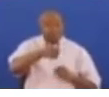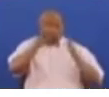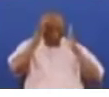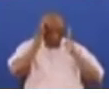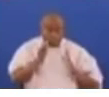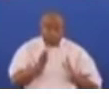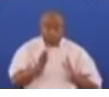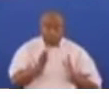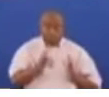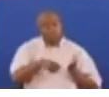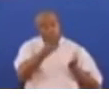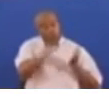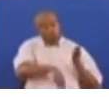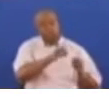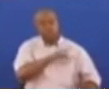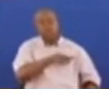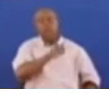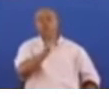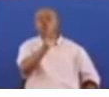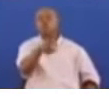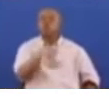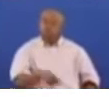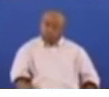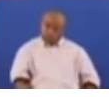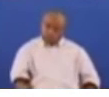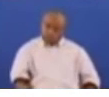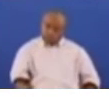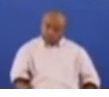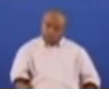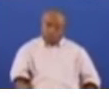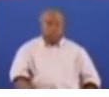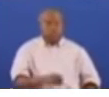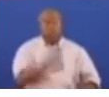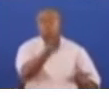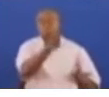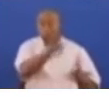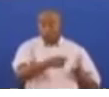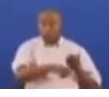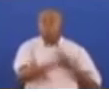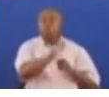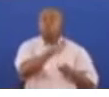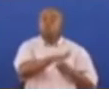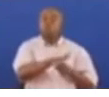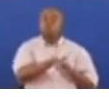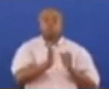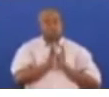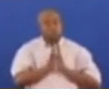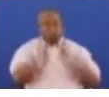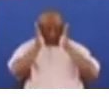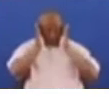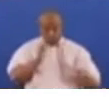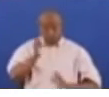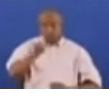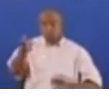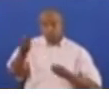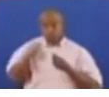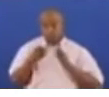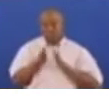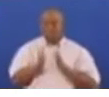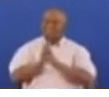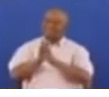wabunge tunakatwa kodi kwenye mishahara yetu, tena kodi ya kutosha. Nakushukuru sana Mheshimiwa Spika.